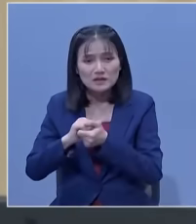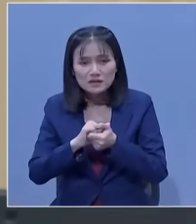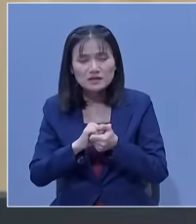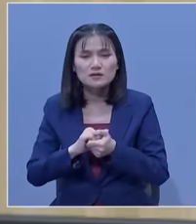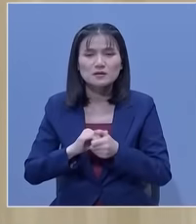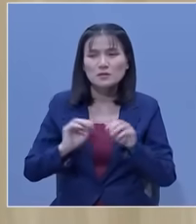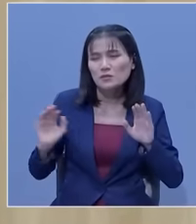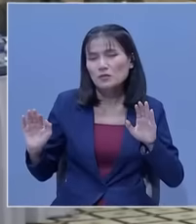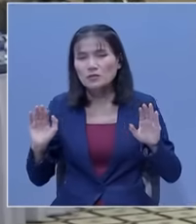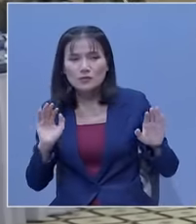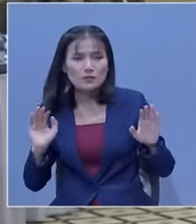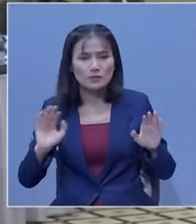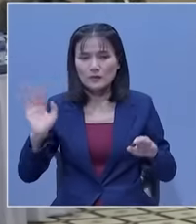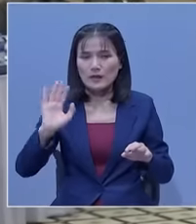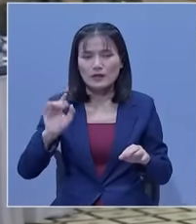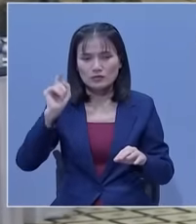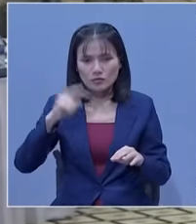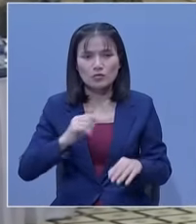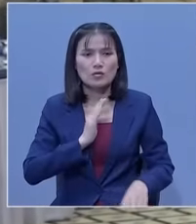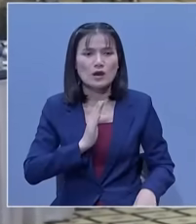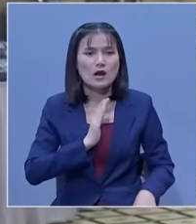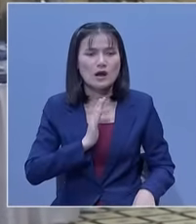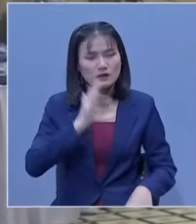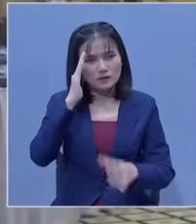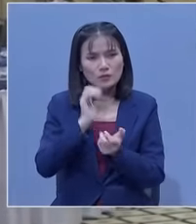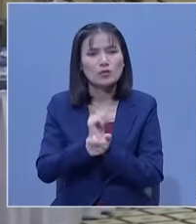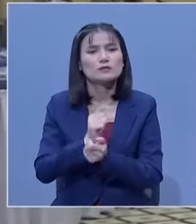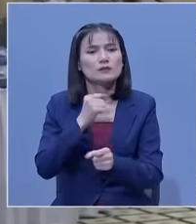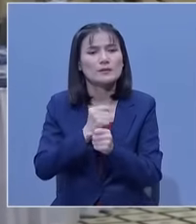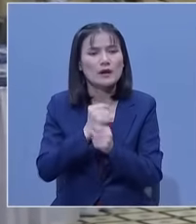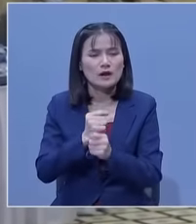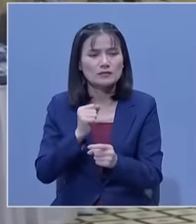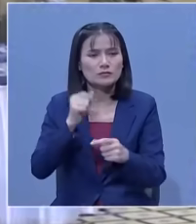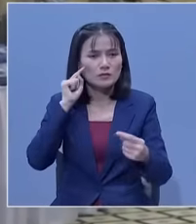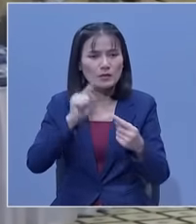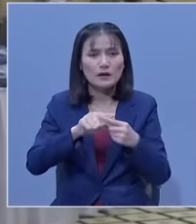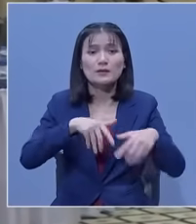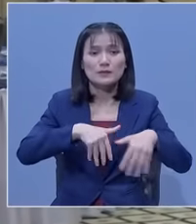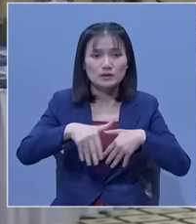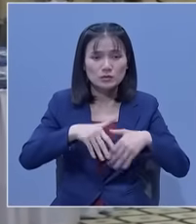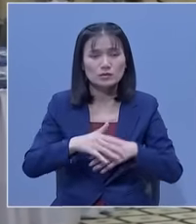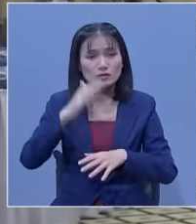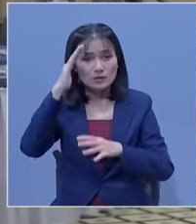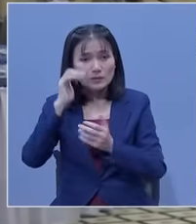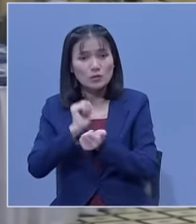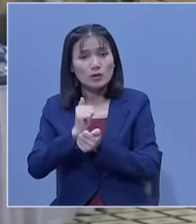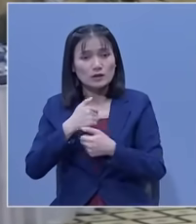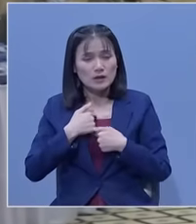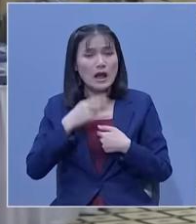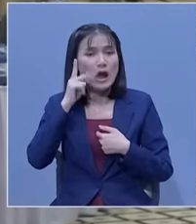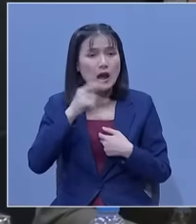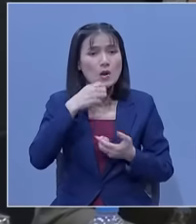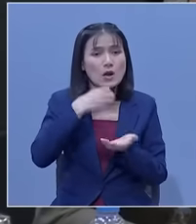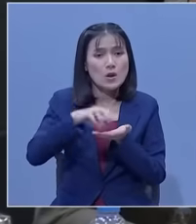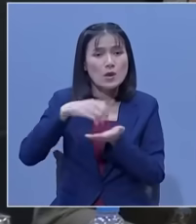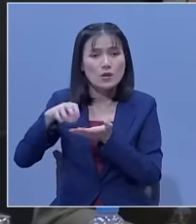เอาประชาชนเป็นที่ตั้งให้ตำรวจทำงานเพื่อประชาชนและตำรวจไม่ได้มีหน้าที่ให้ข่าวสนับสนุนใครจึง